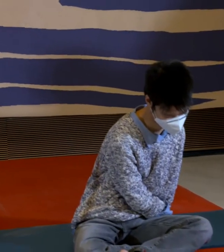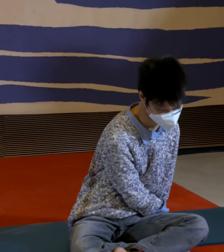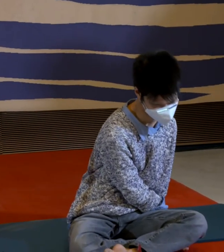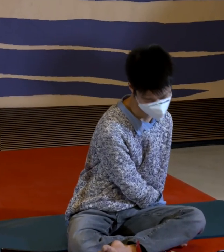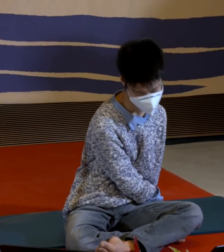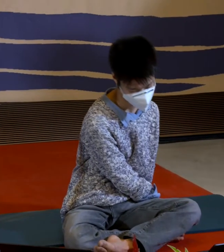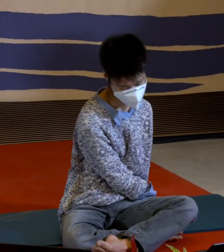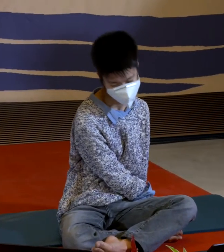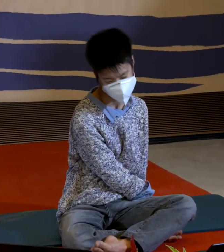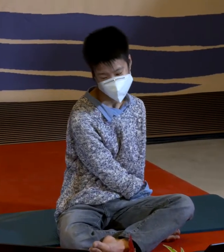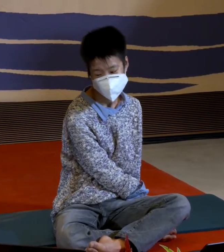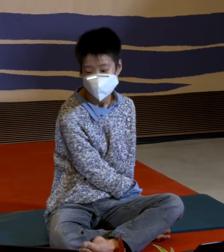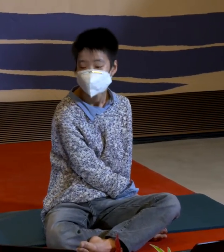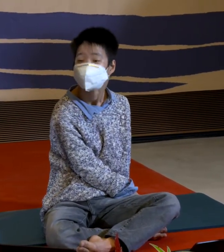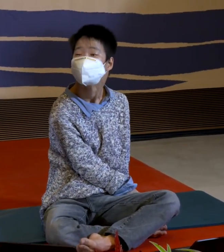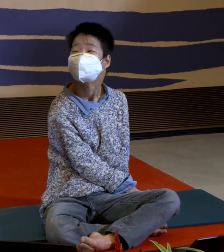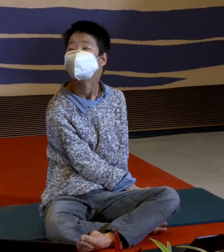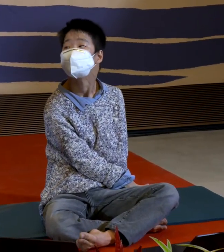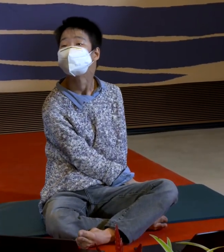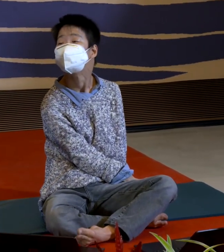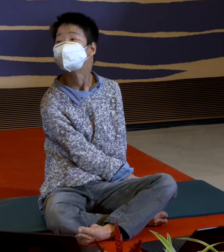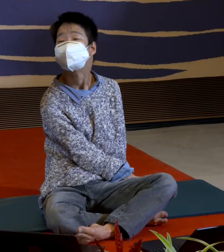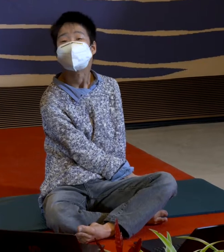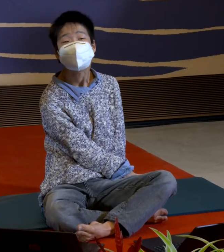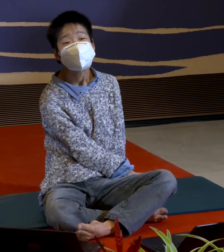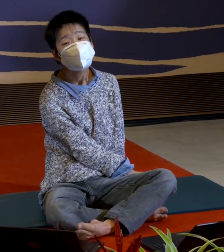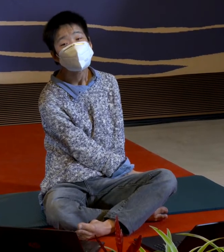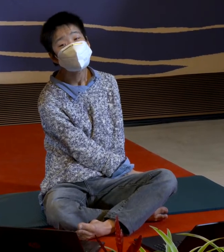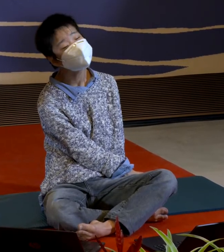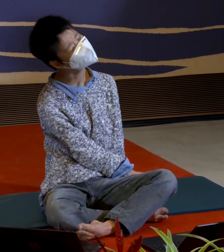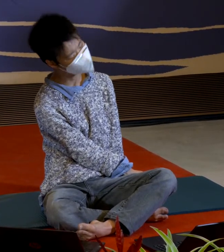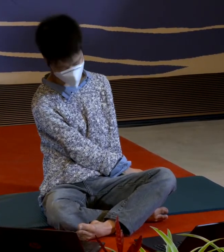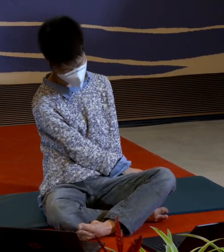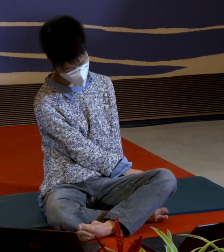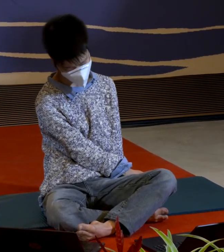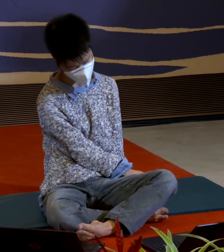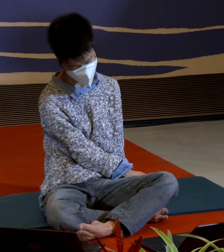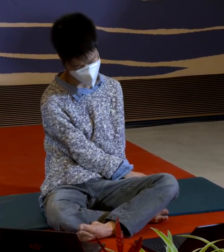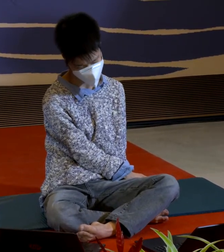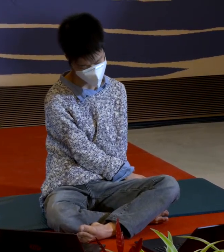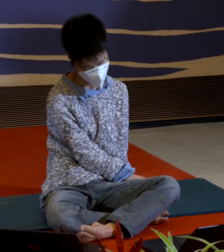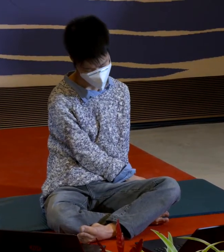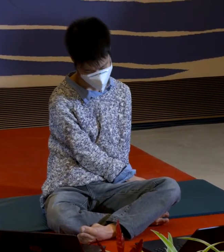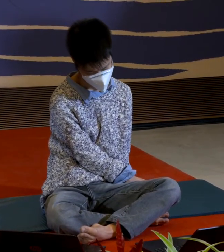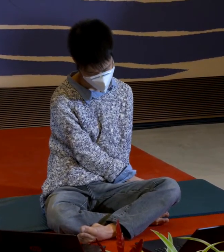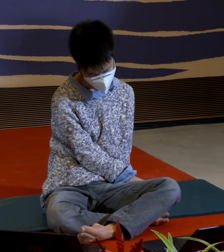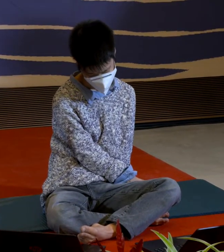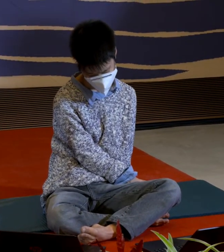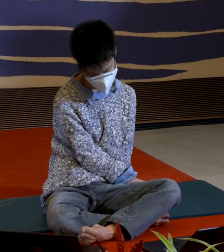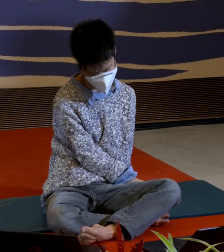l'artiste crée des narrations qui dépassent toutes les expériences particulières pour les unir dans des sensations